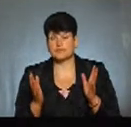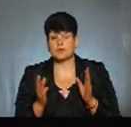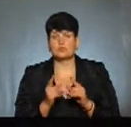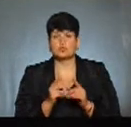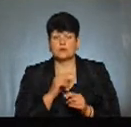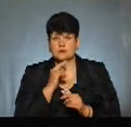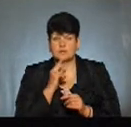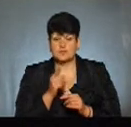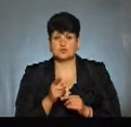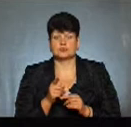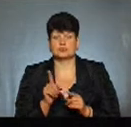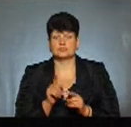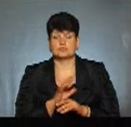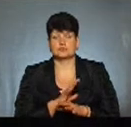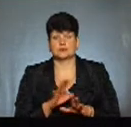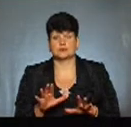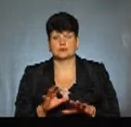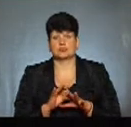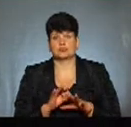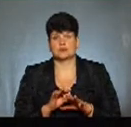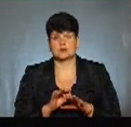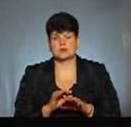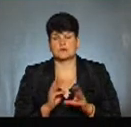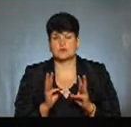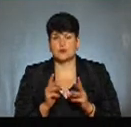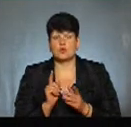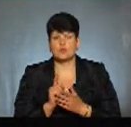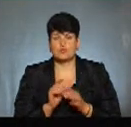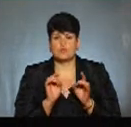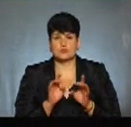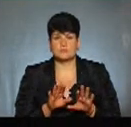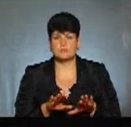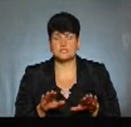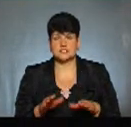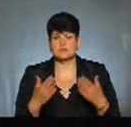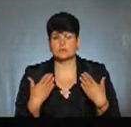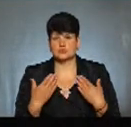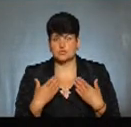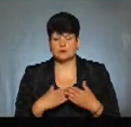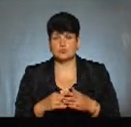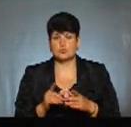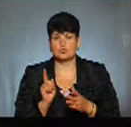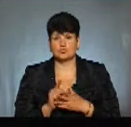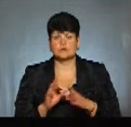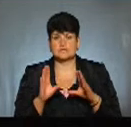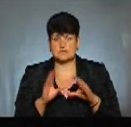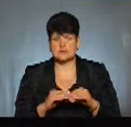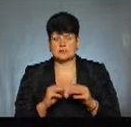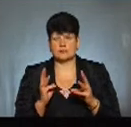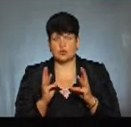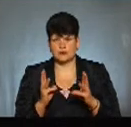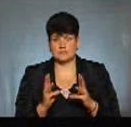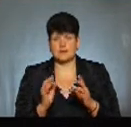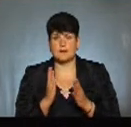застерігайте своїх дітей від необачного поводження з вогнем. Обов'язково, покинувши місце відпочинку, ретельно загасіть полум'я. Маєте воду,